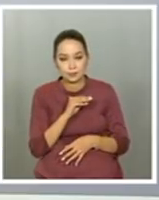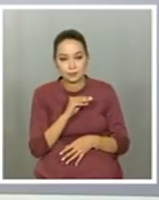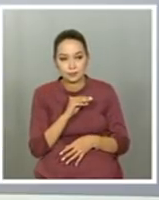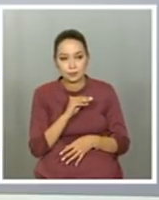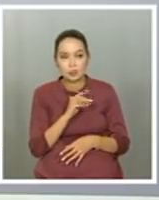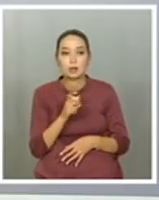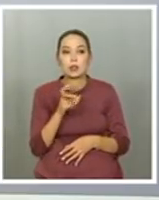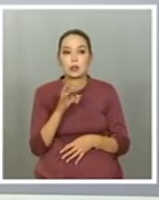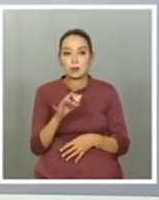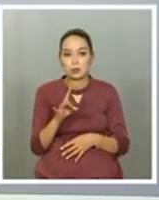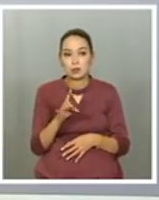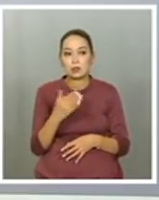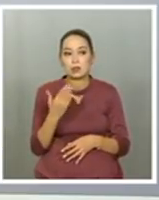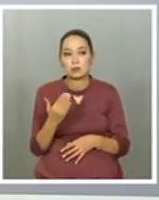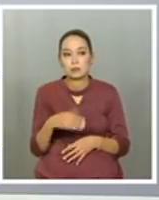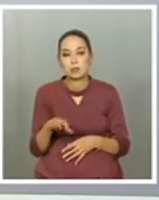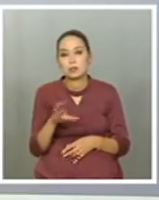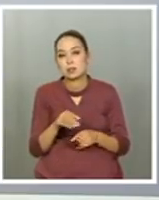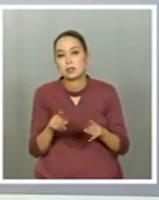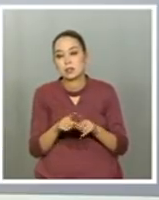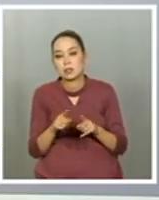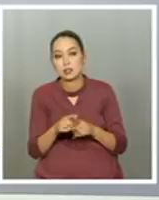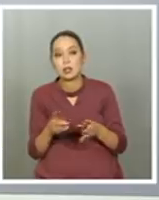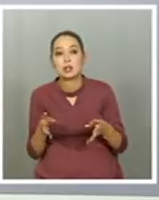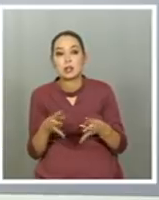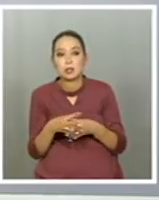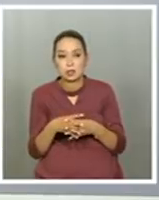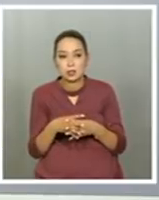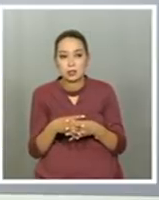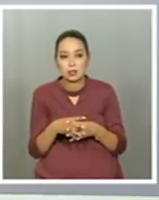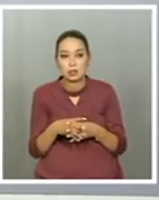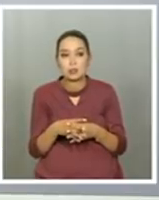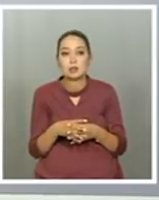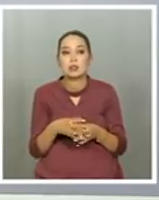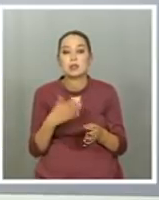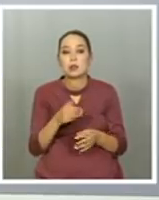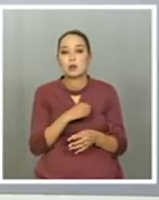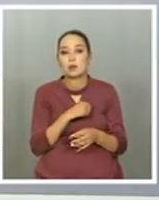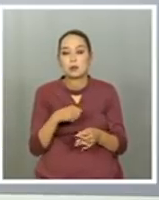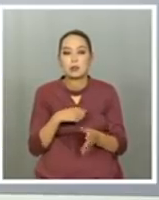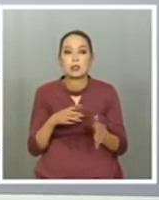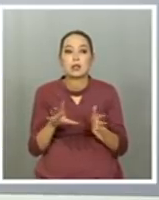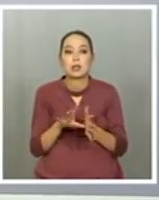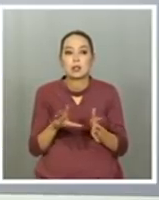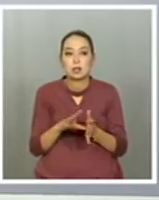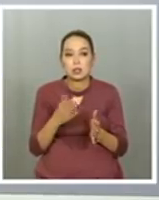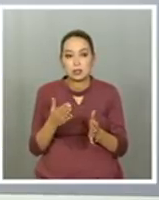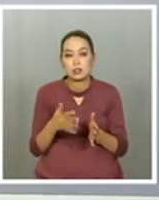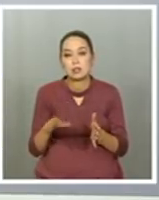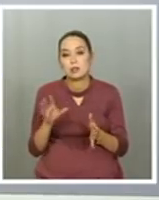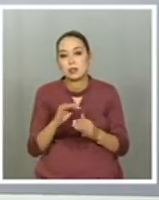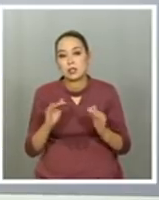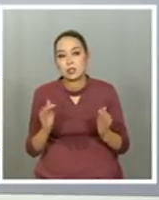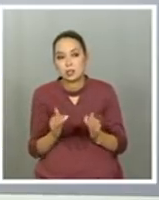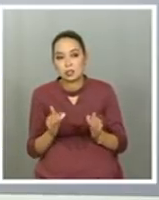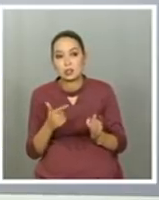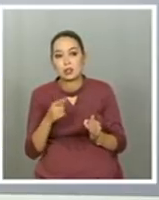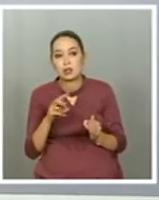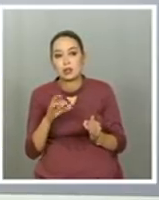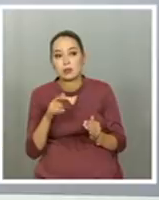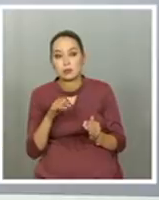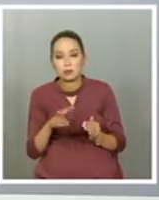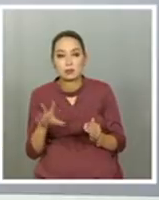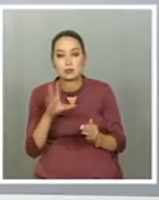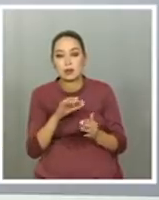Хлор галогенидтермен әрекеттескен кезде өзінен электр терістілігі кіші галогенидтерді ығыстырып шығара